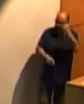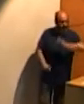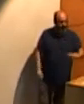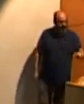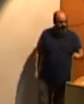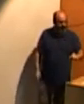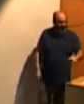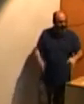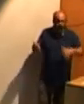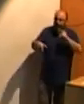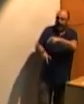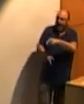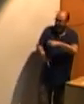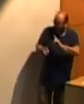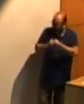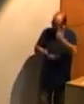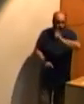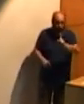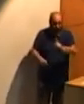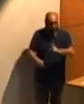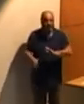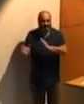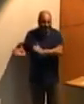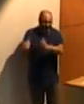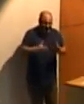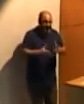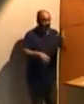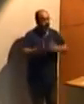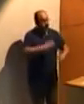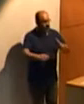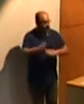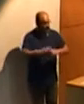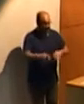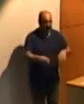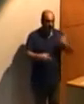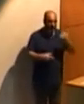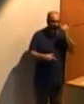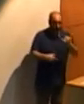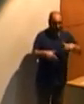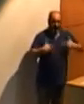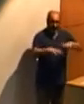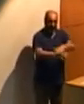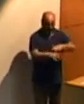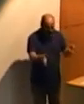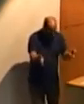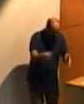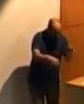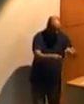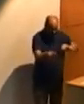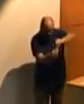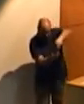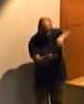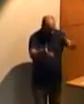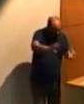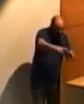parlera jamais de playing god si en revanche vous êtes biologistes ingénieurs du vivant si vous travaillez sur l'orientation